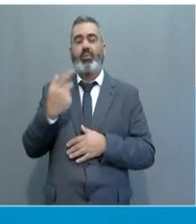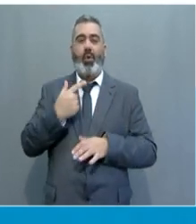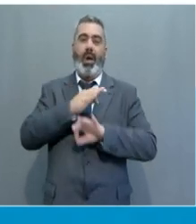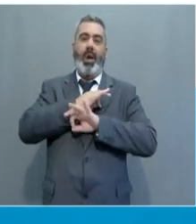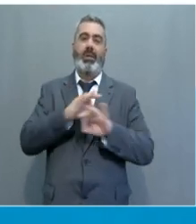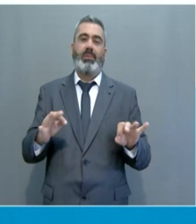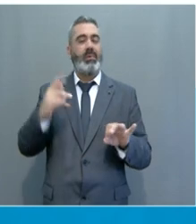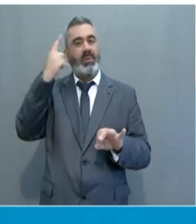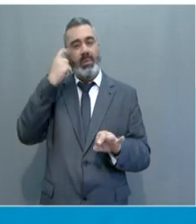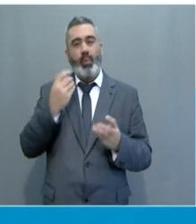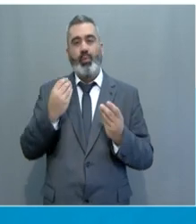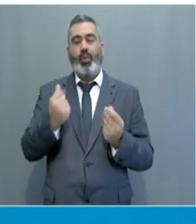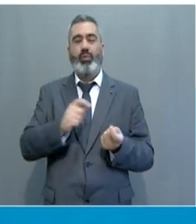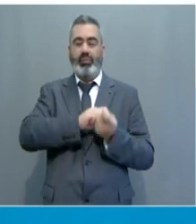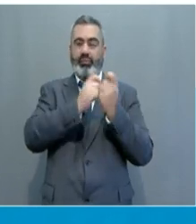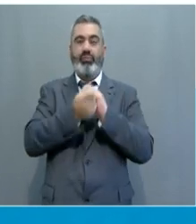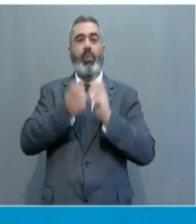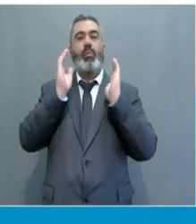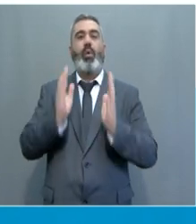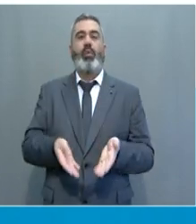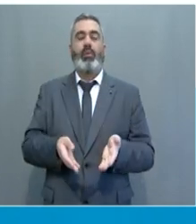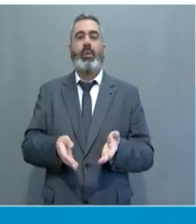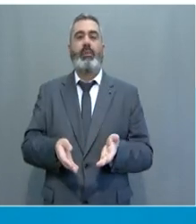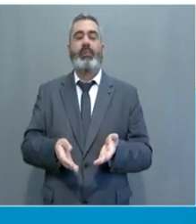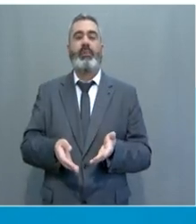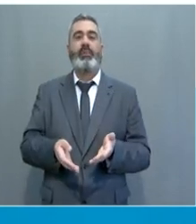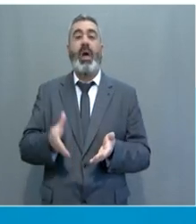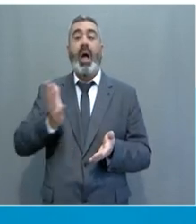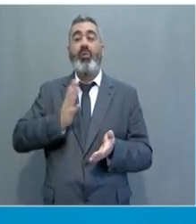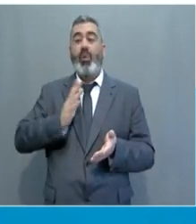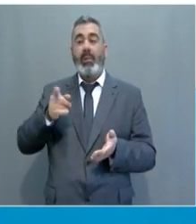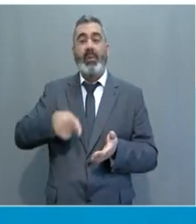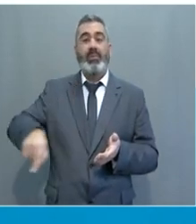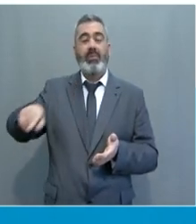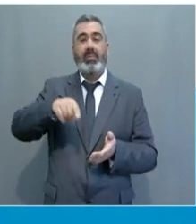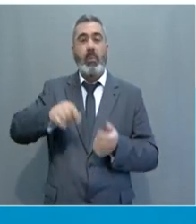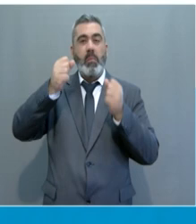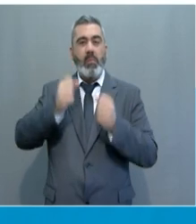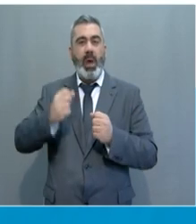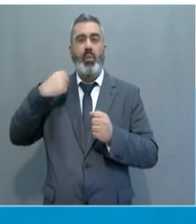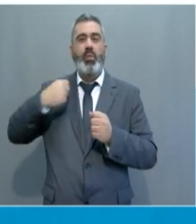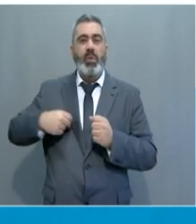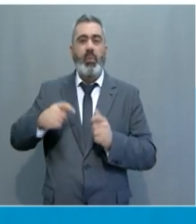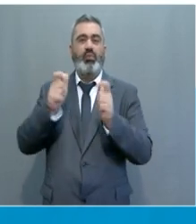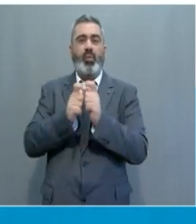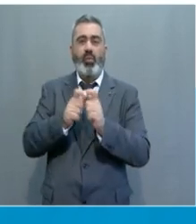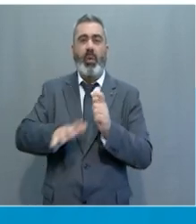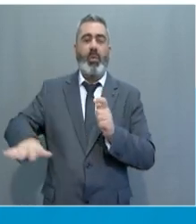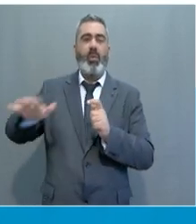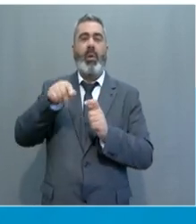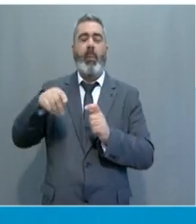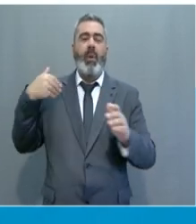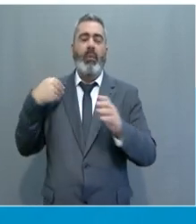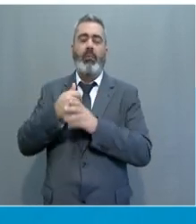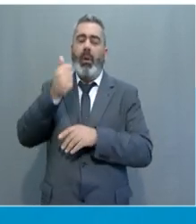να μπορούμε να κάνουμε αυτή τη μετάβαση και οι κάτοικοι περιοχών, δήμων, οικισμών που έχουν